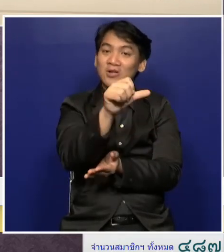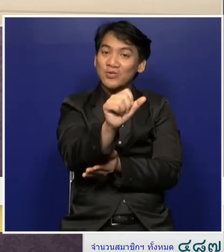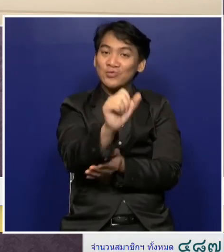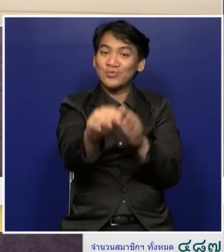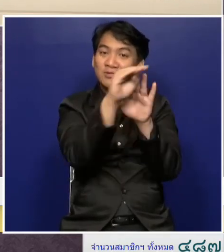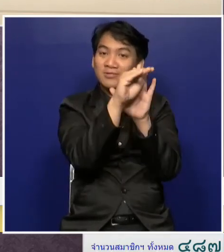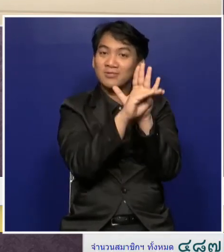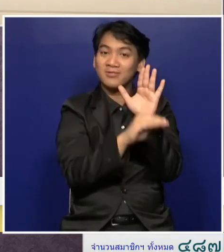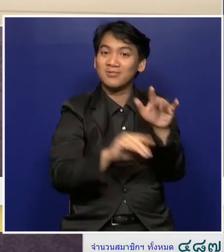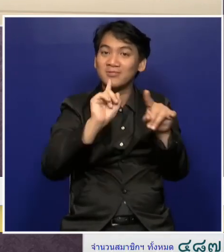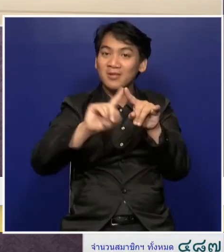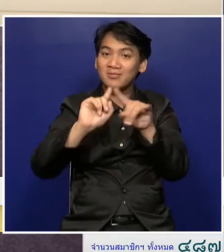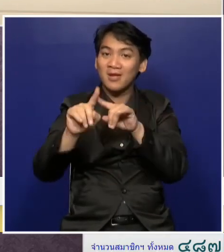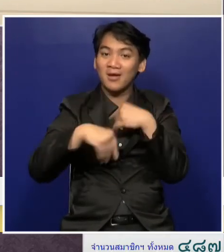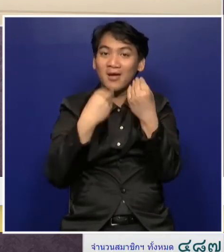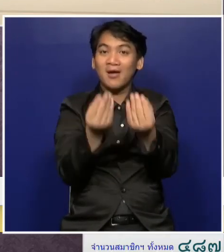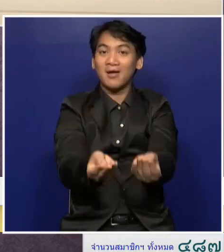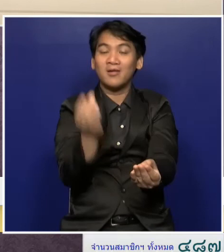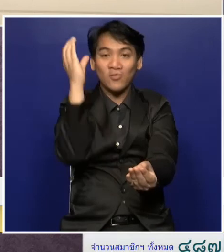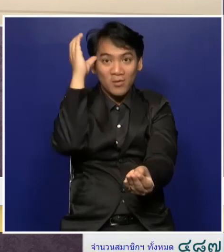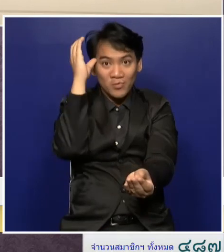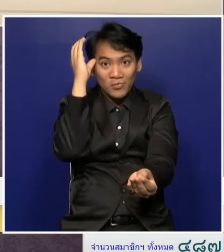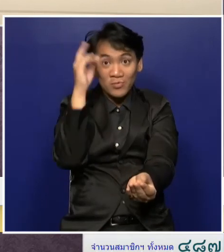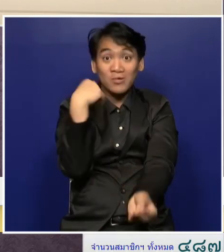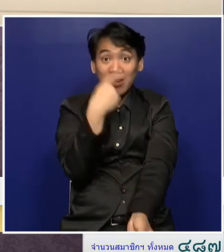สอนให้คามรู้ดานกนชากันชง